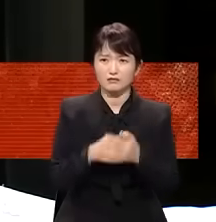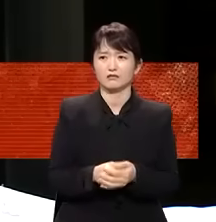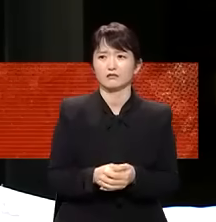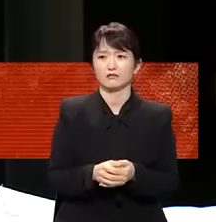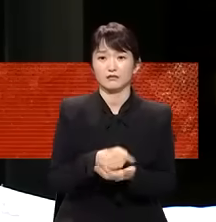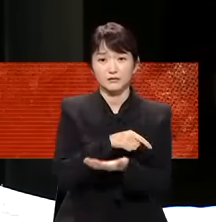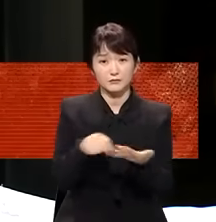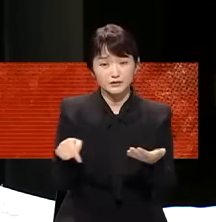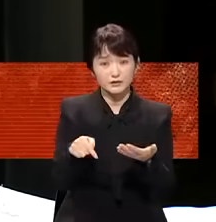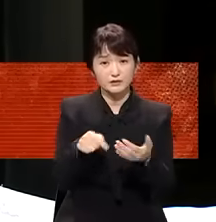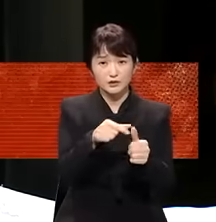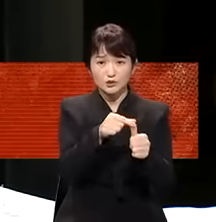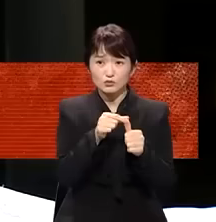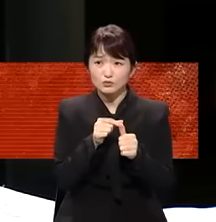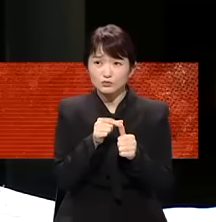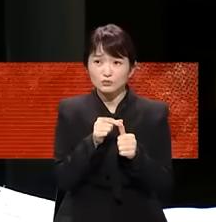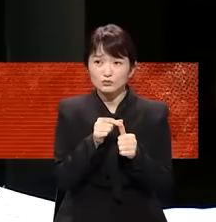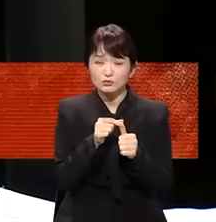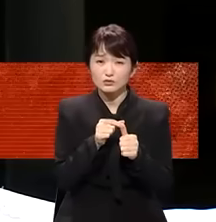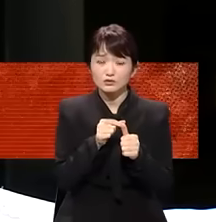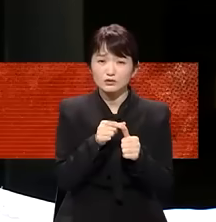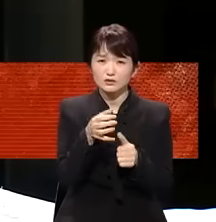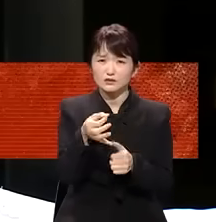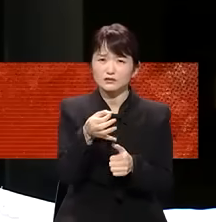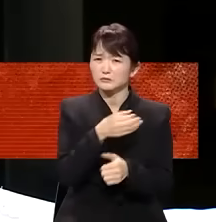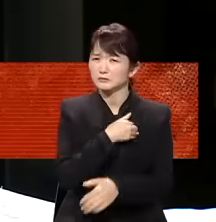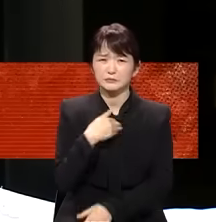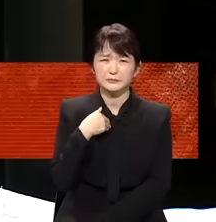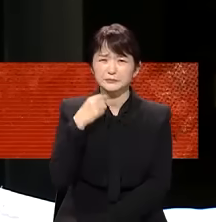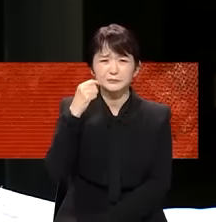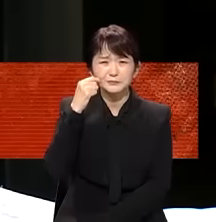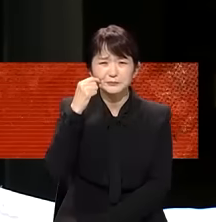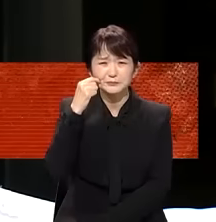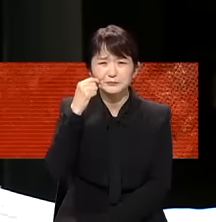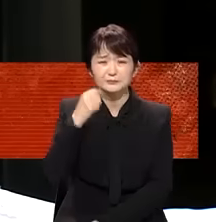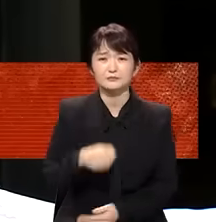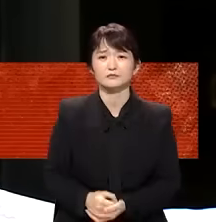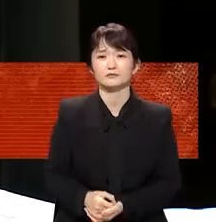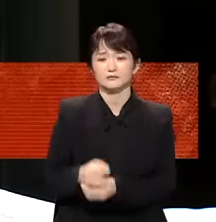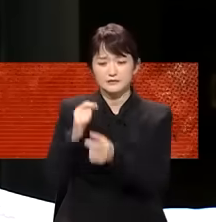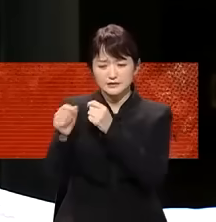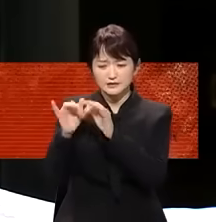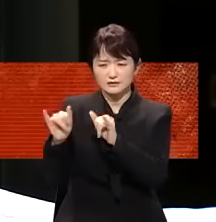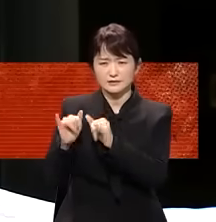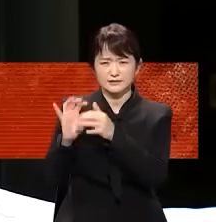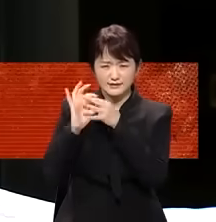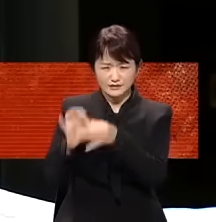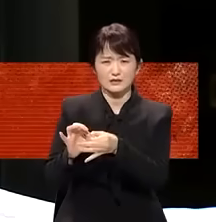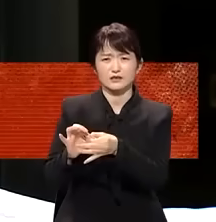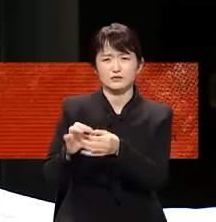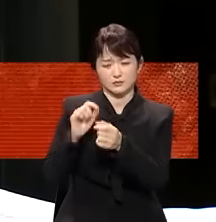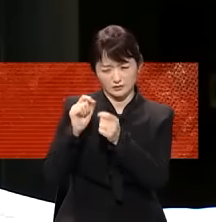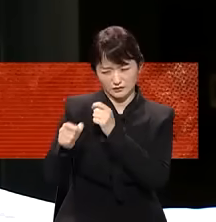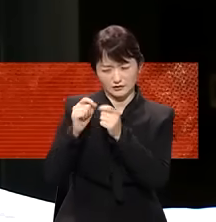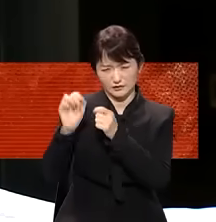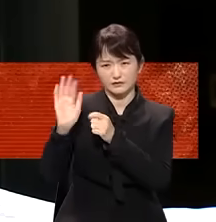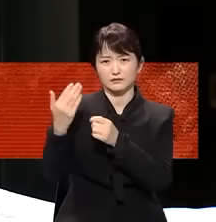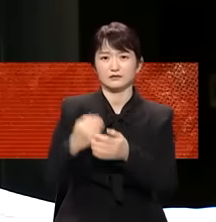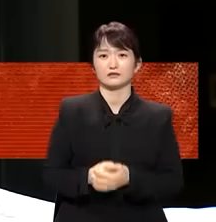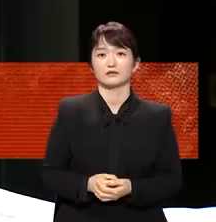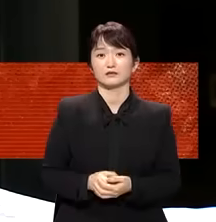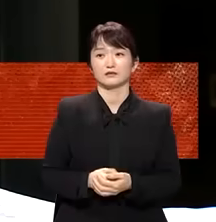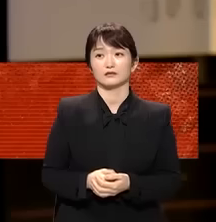사기꾼들에게 워낙이 만족스럽지가 않다 보니까 인간들이 이렇게 계속 활기 치는 활기 치는 거 같아요 사실 완벽하게